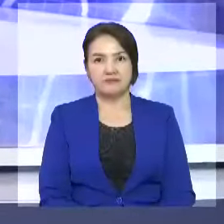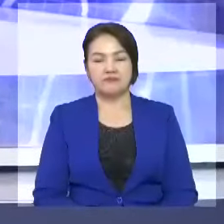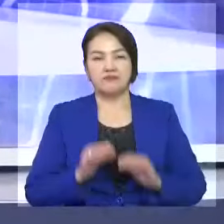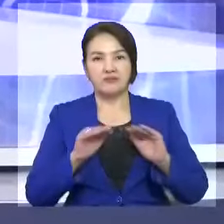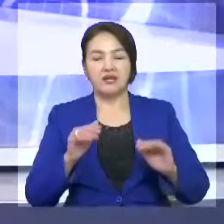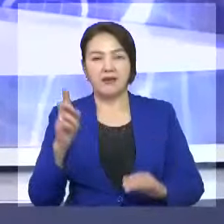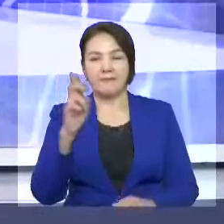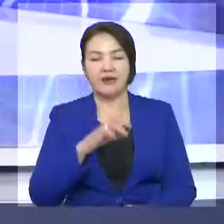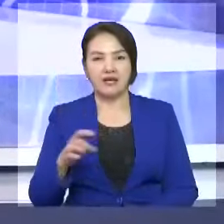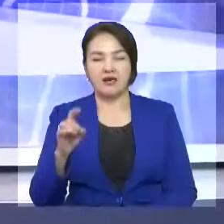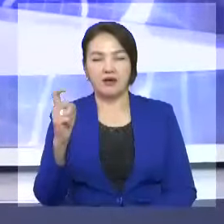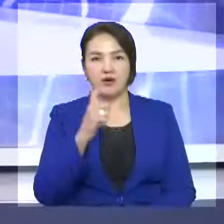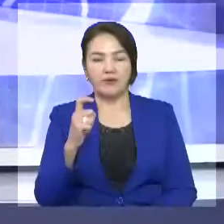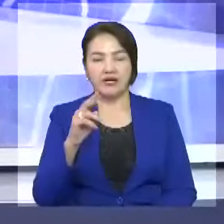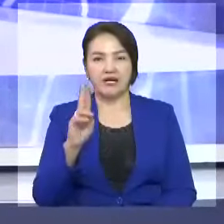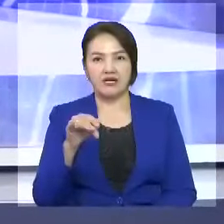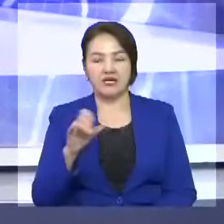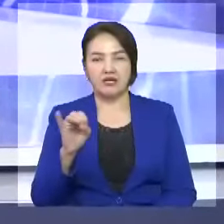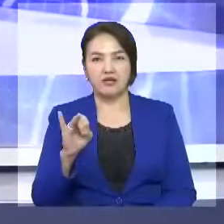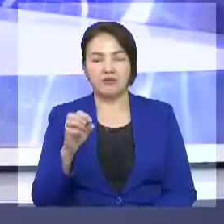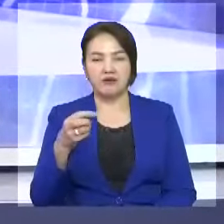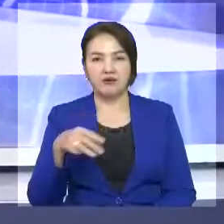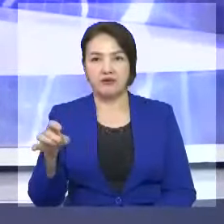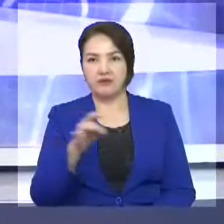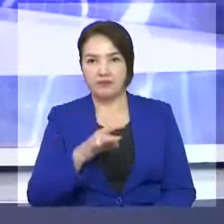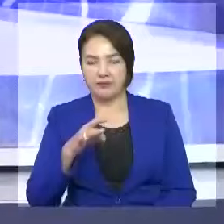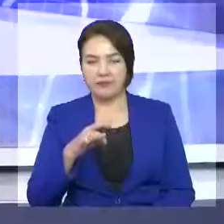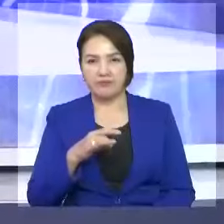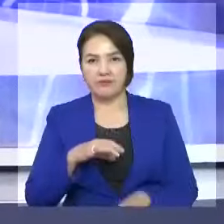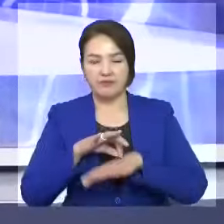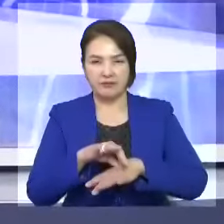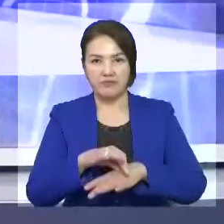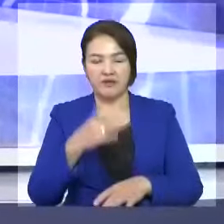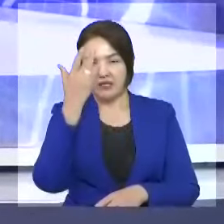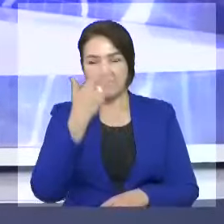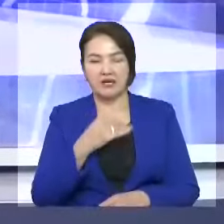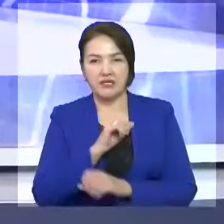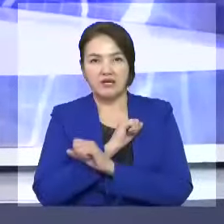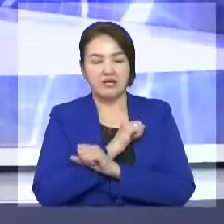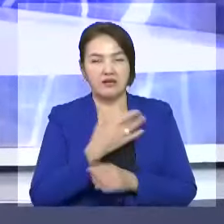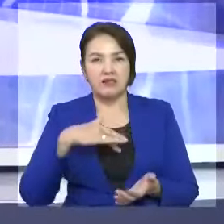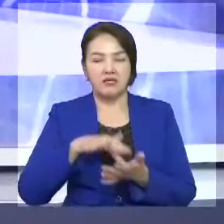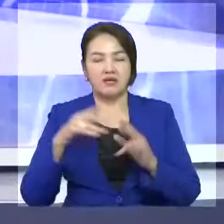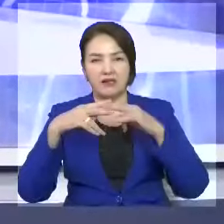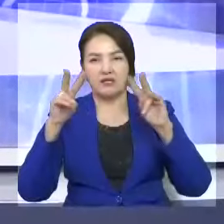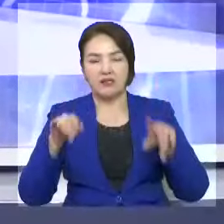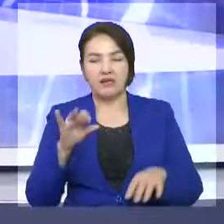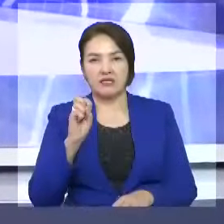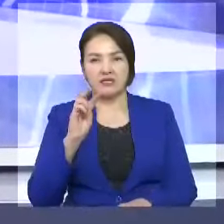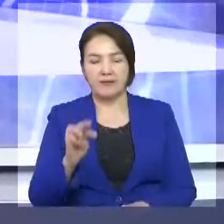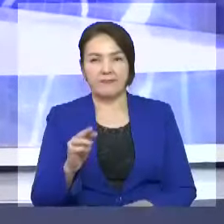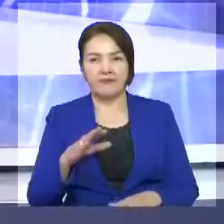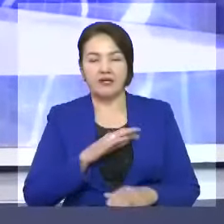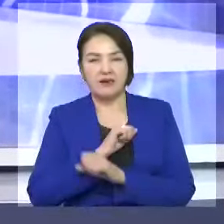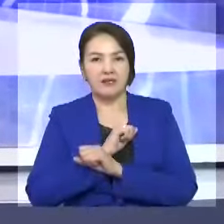Дети из Байганинского, Хабдинского, Каргалинского и Айтекибийского районов проводят летние каникулы в городском лагере «Асим». В нем